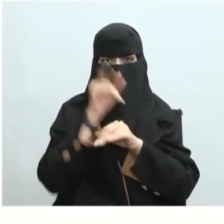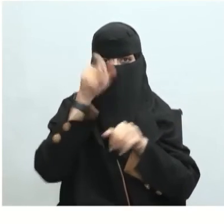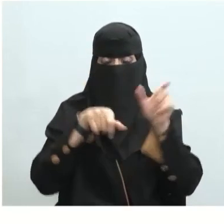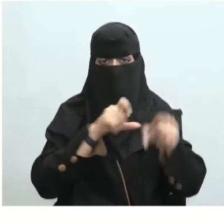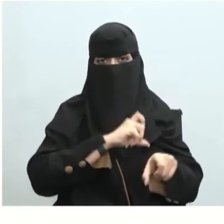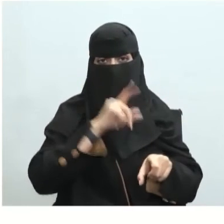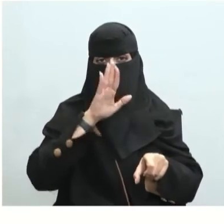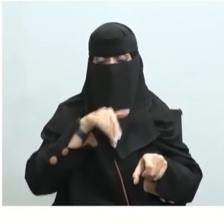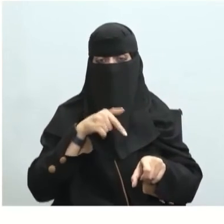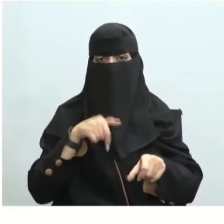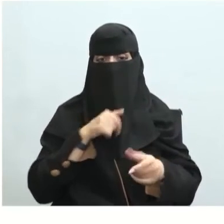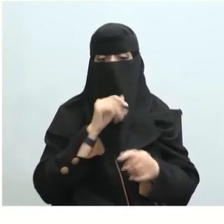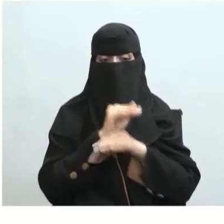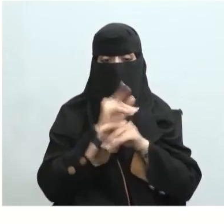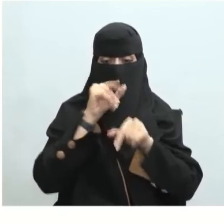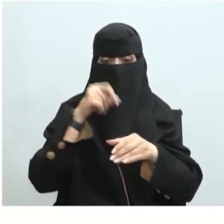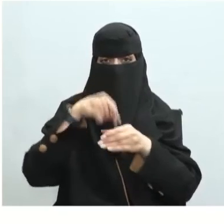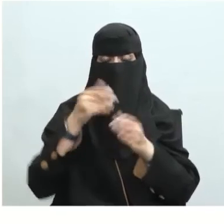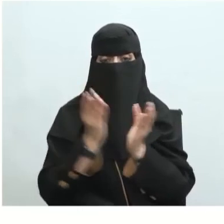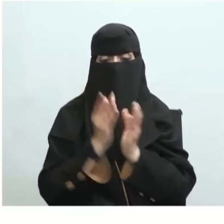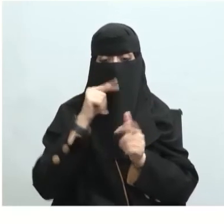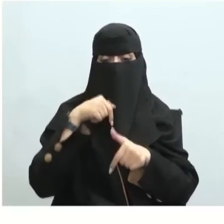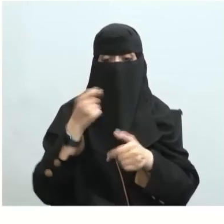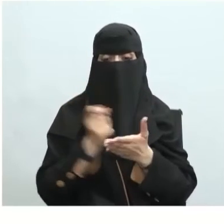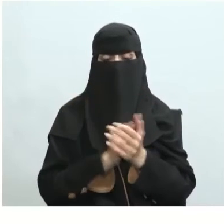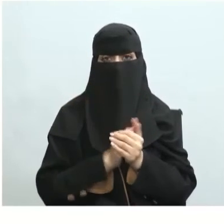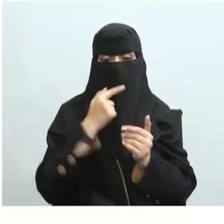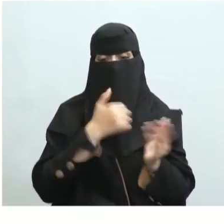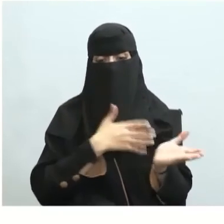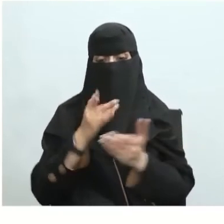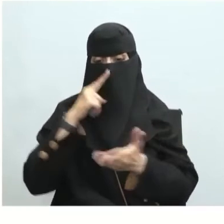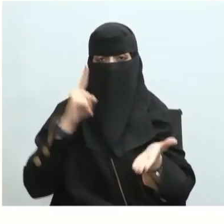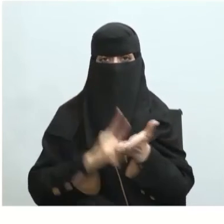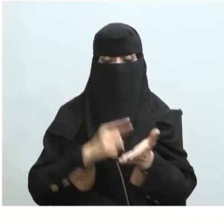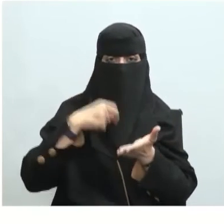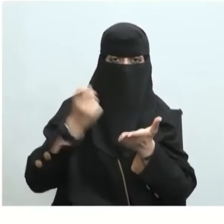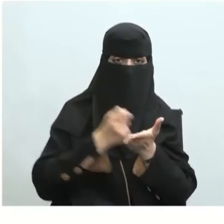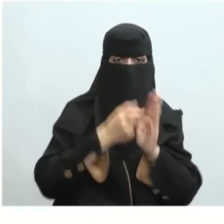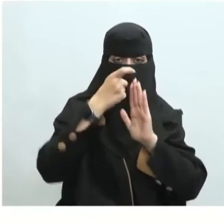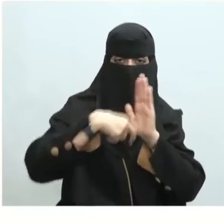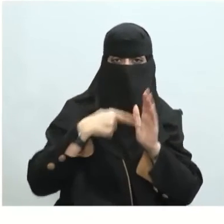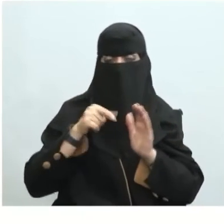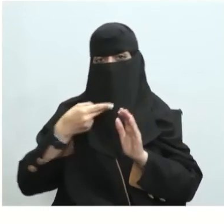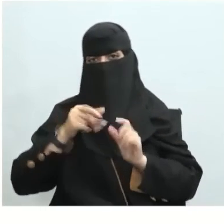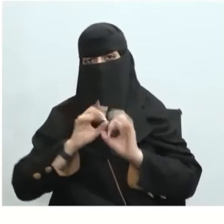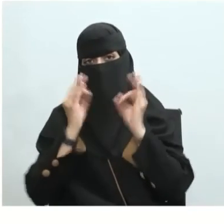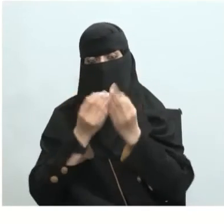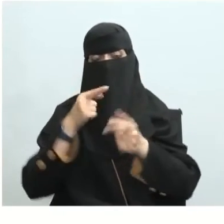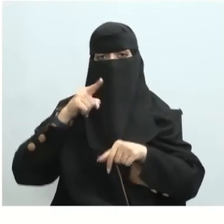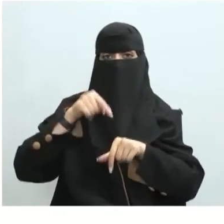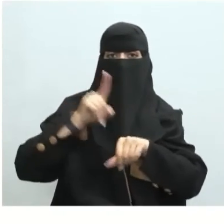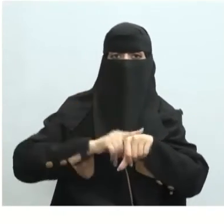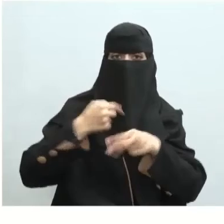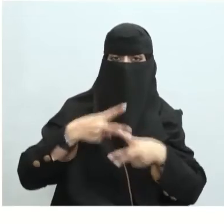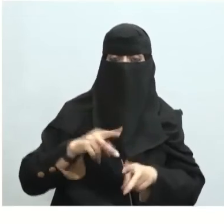المشكلات وما الذي حصل في التقرير وكانك تكتبه لنفسك ويسرنا ان نقدم تقريرا عن هذا الاجتماع بدا الاجتماع في التاسعه و5